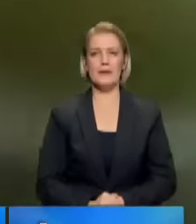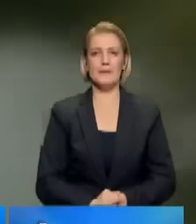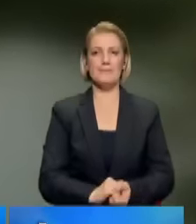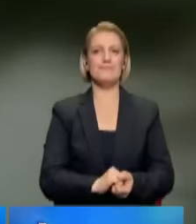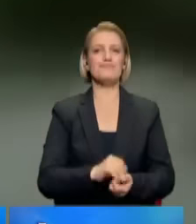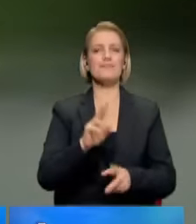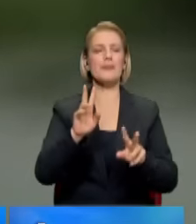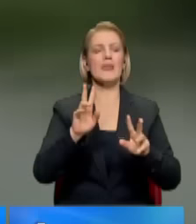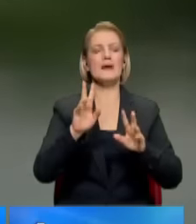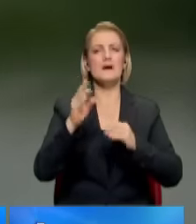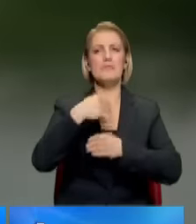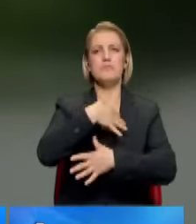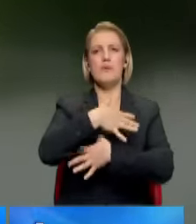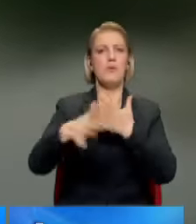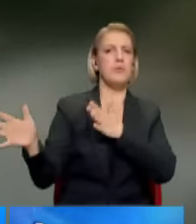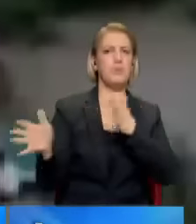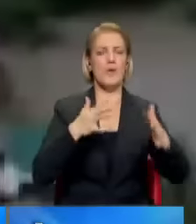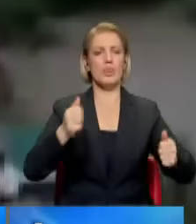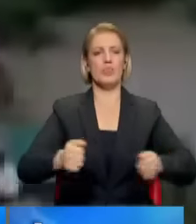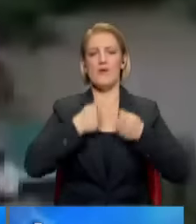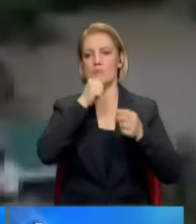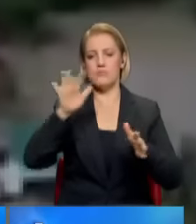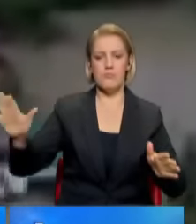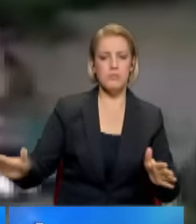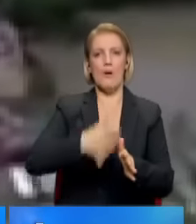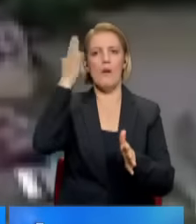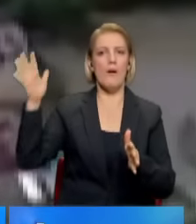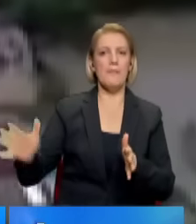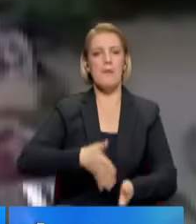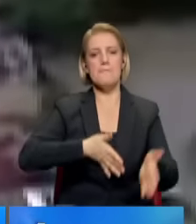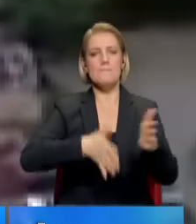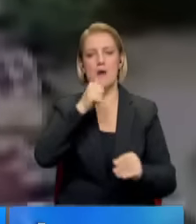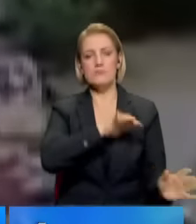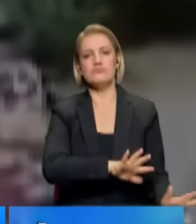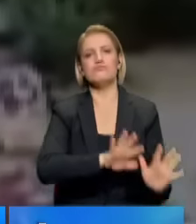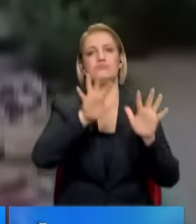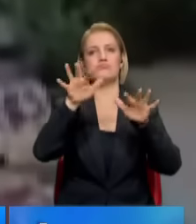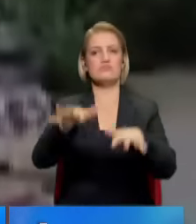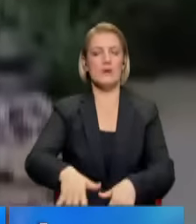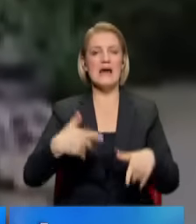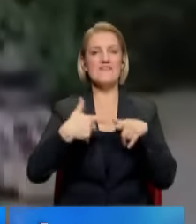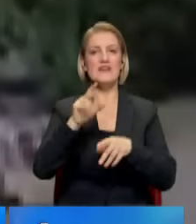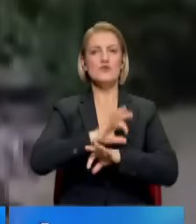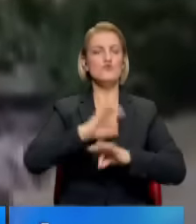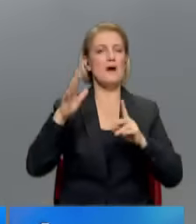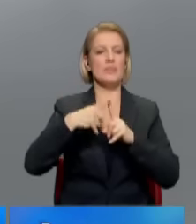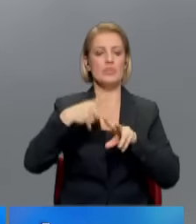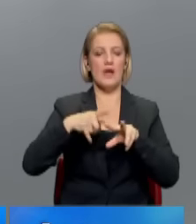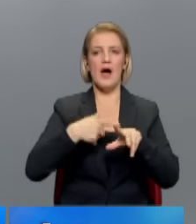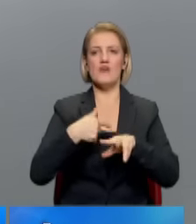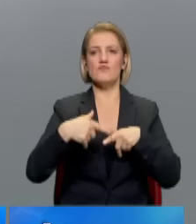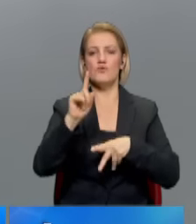Manyi tayfunu ortalığı birbirine kattı. Dev dalgalar şelale gibi mahallelerin üzerine aktı. Filipinleri vuran süper tayfunda